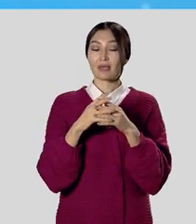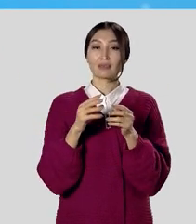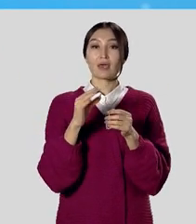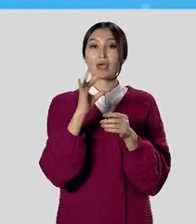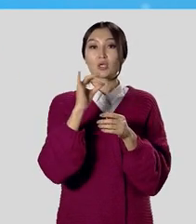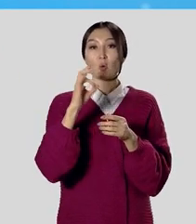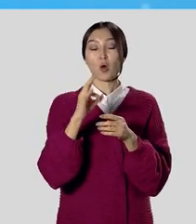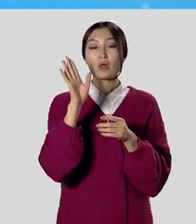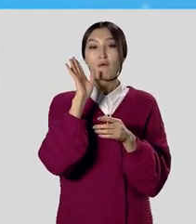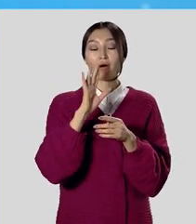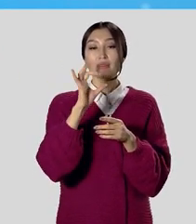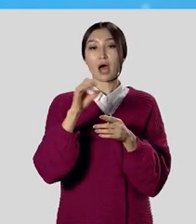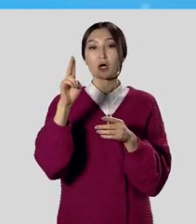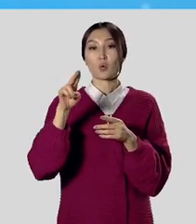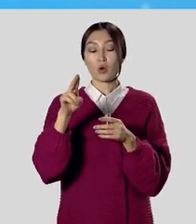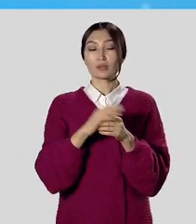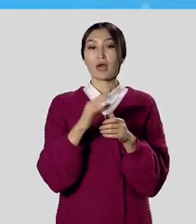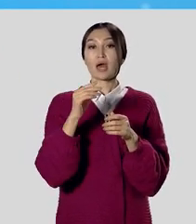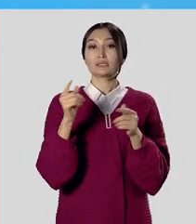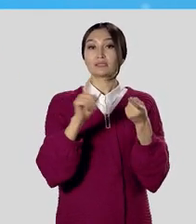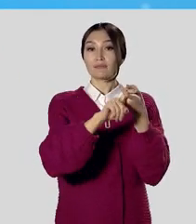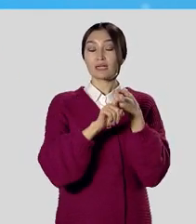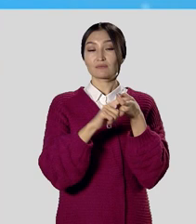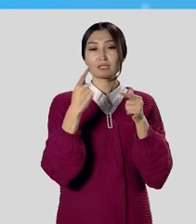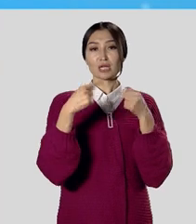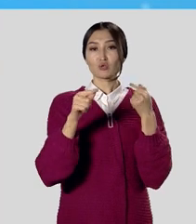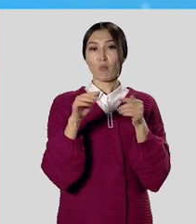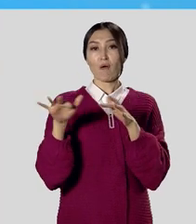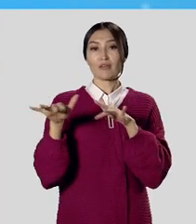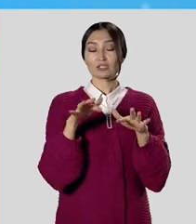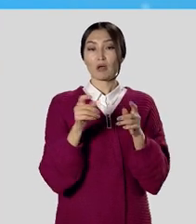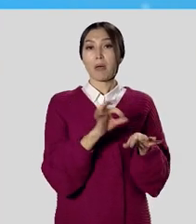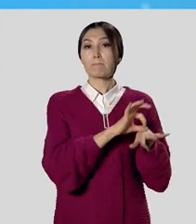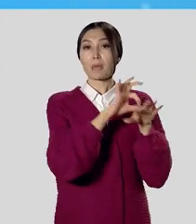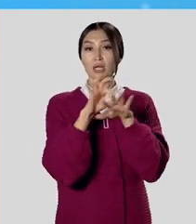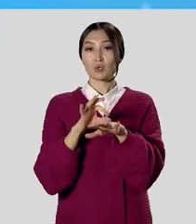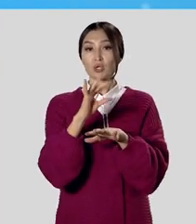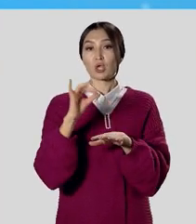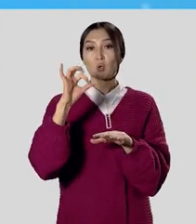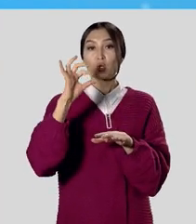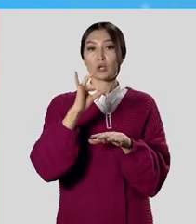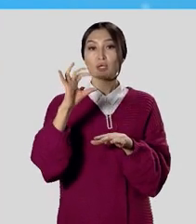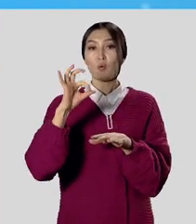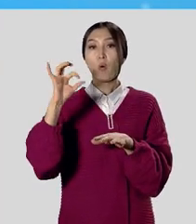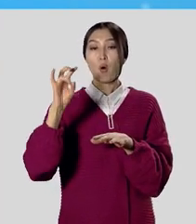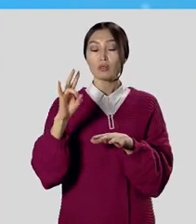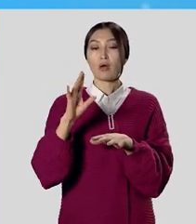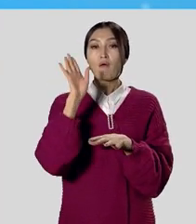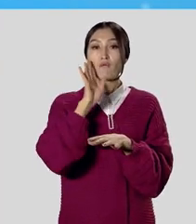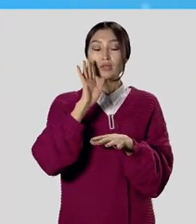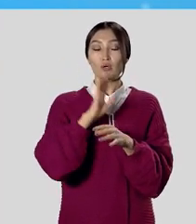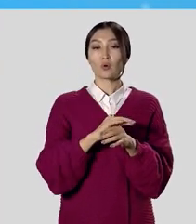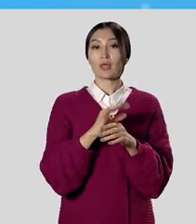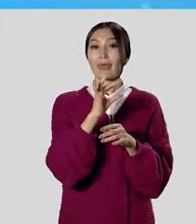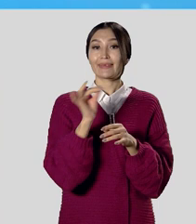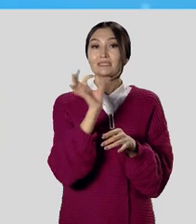ионы водорода связываются с особым веществом, переносчиком ионов водорода NADF,